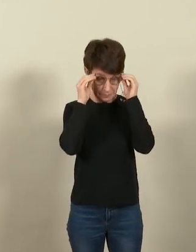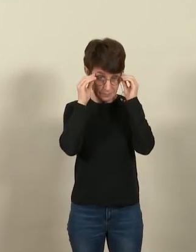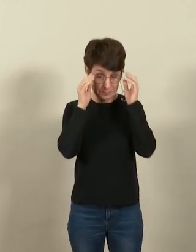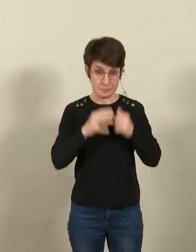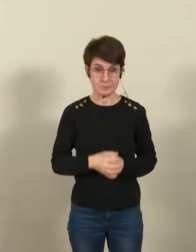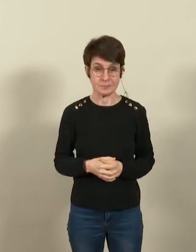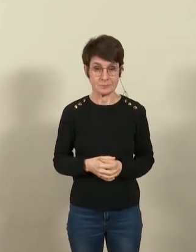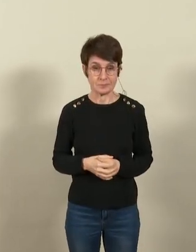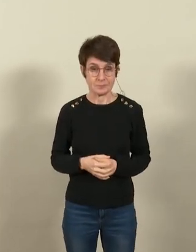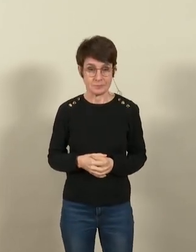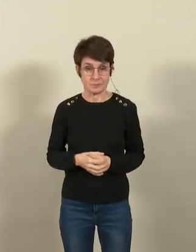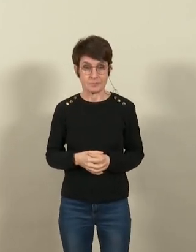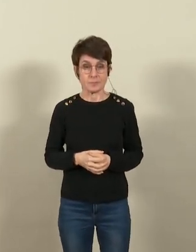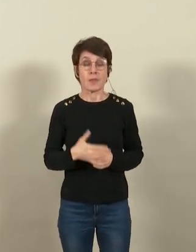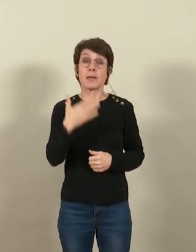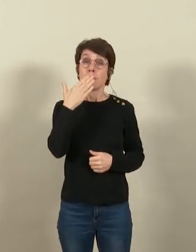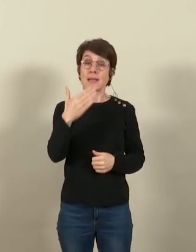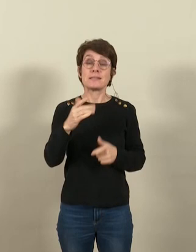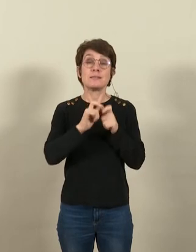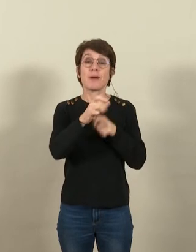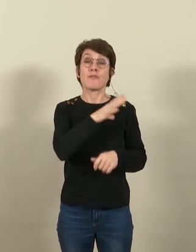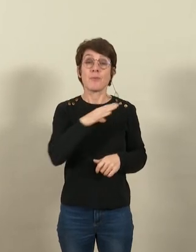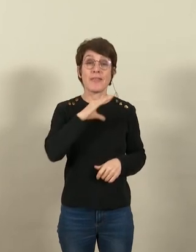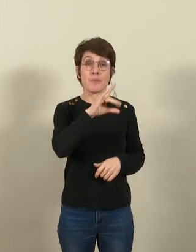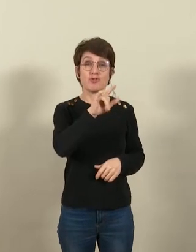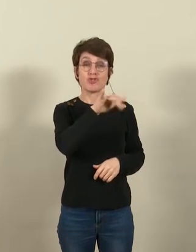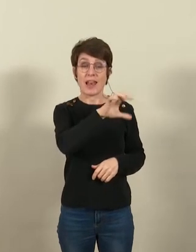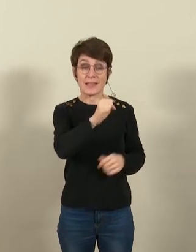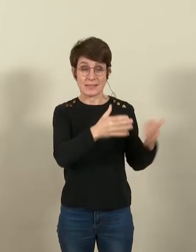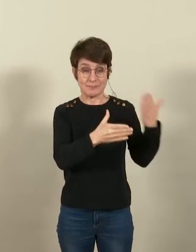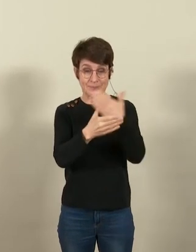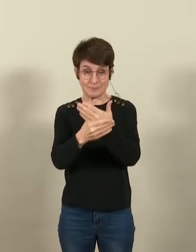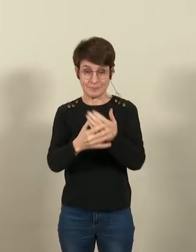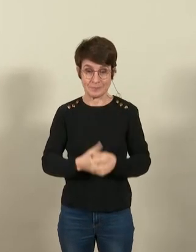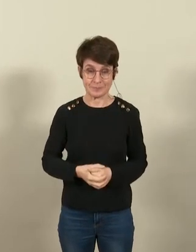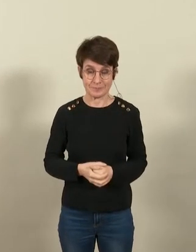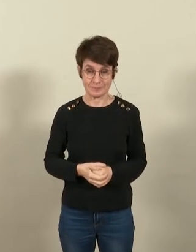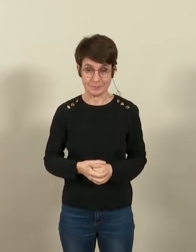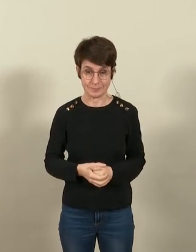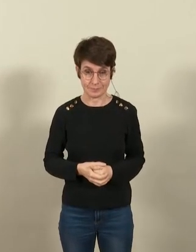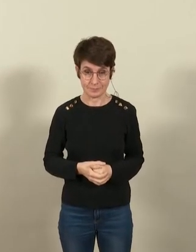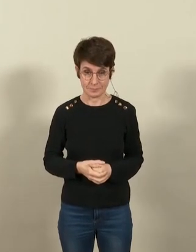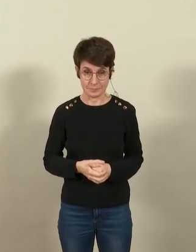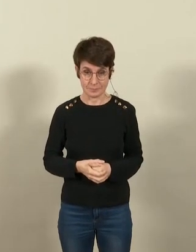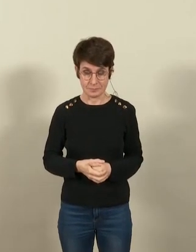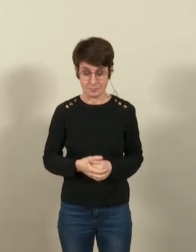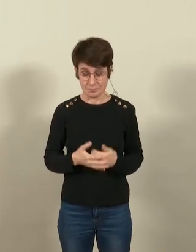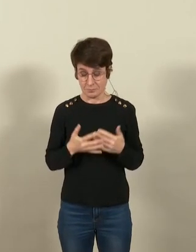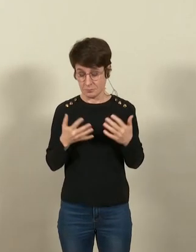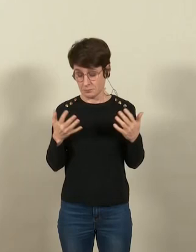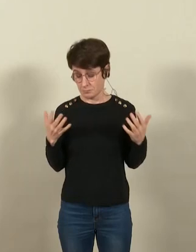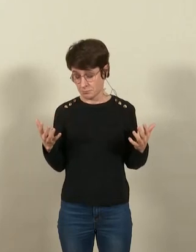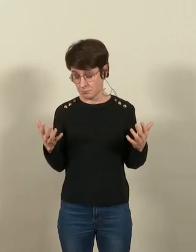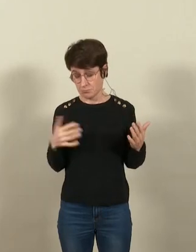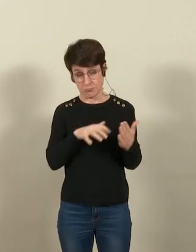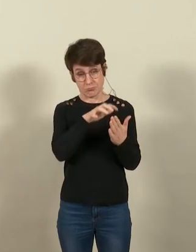beaucoup madame Chalas oui merci Monsieur le Maire je cont je ne commentterz pas le fond